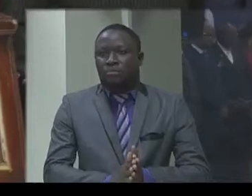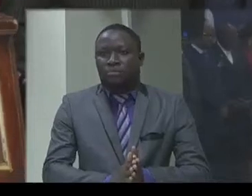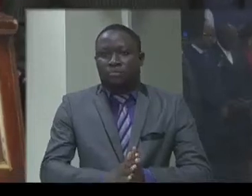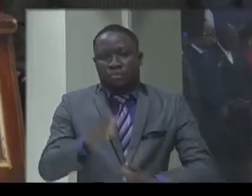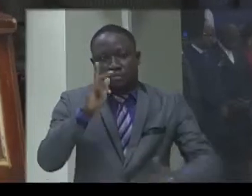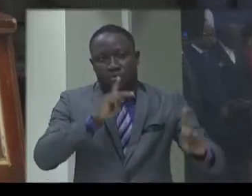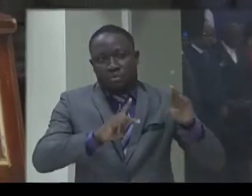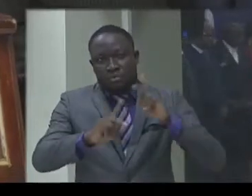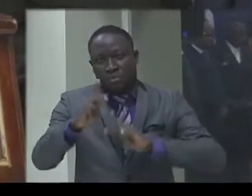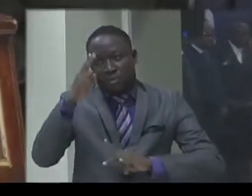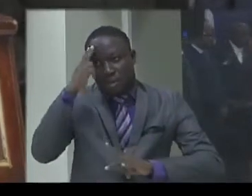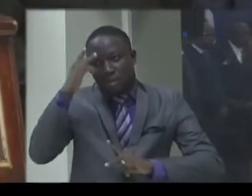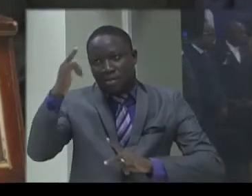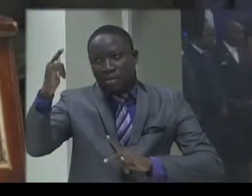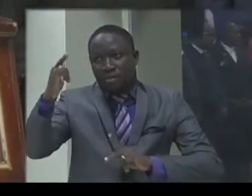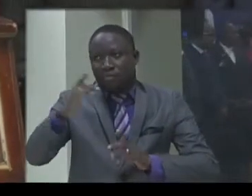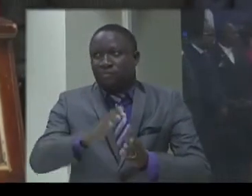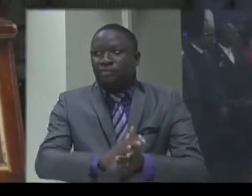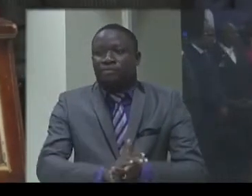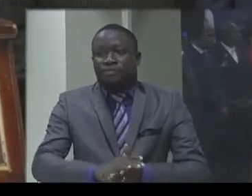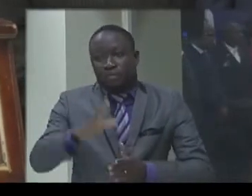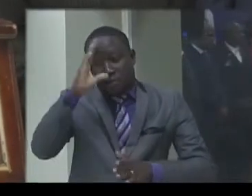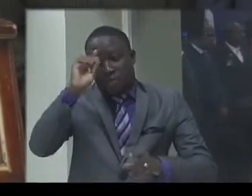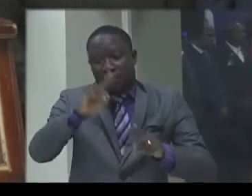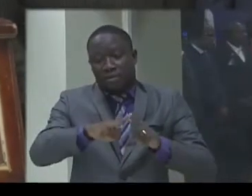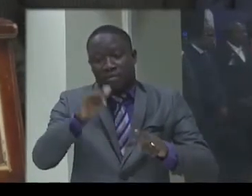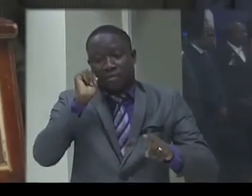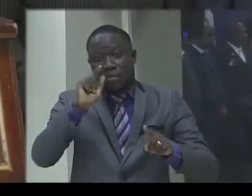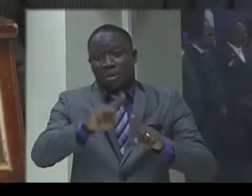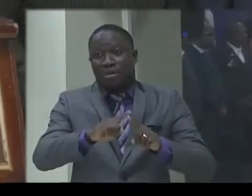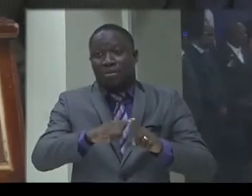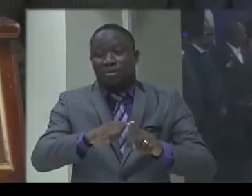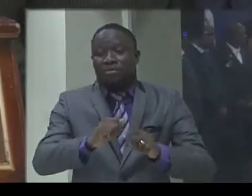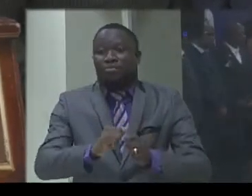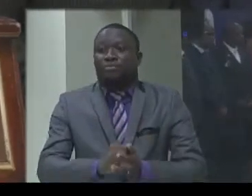Pè Paisyen, fwèm aksem yo.